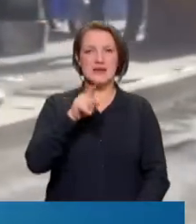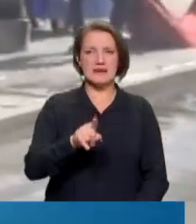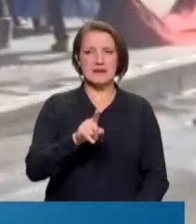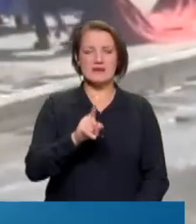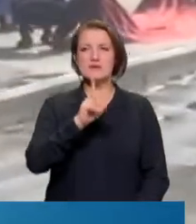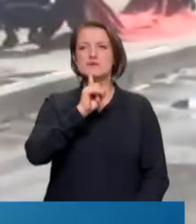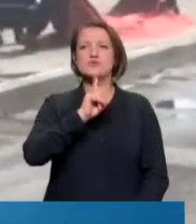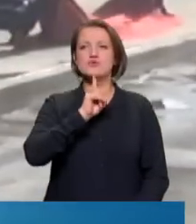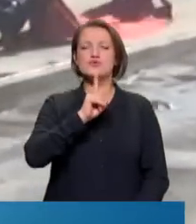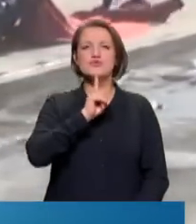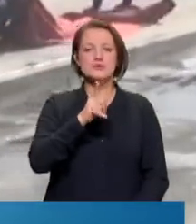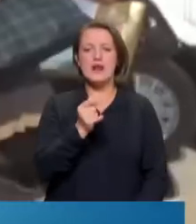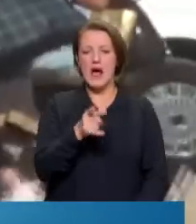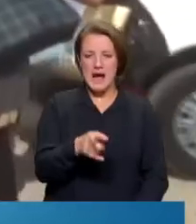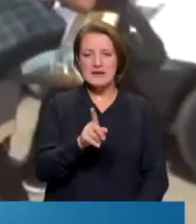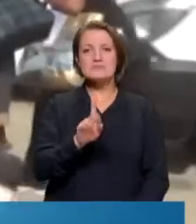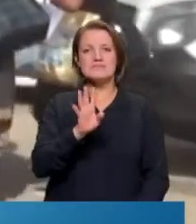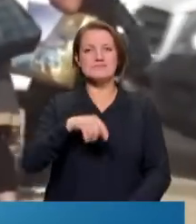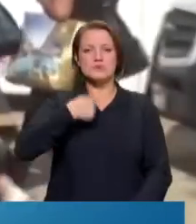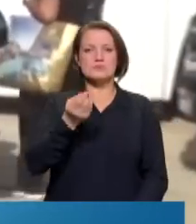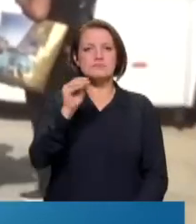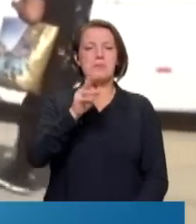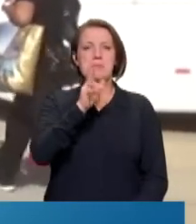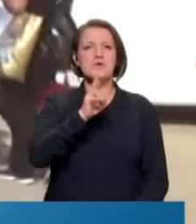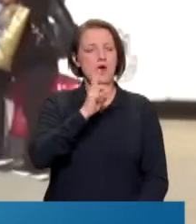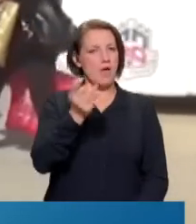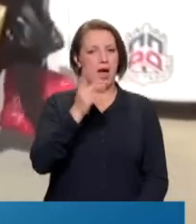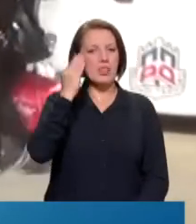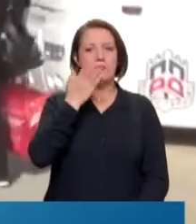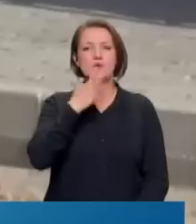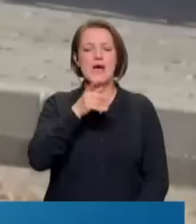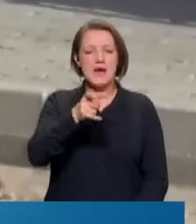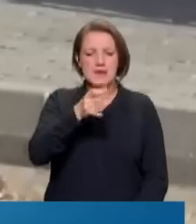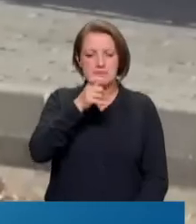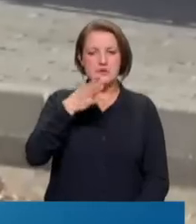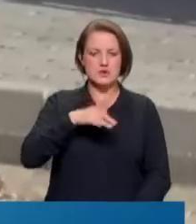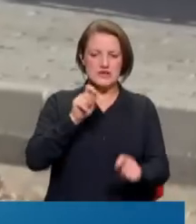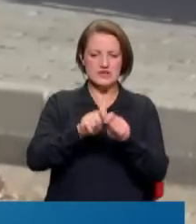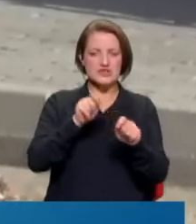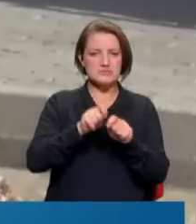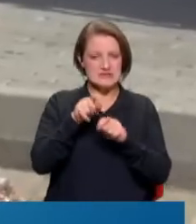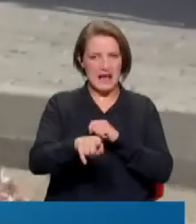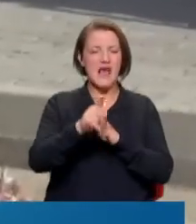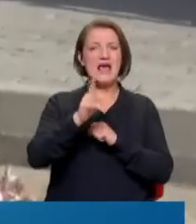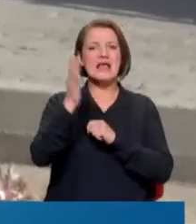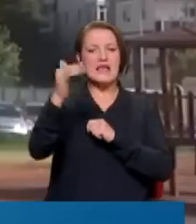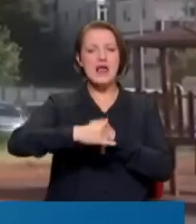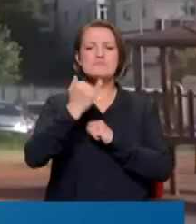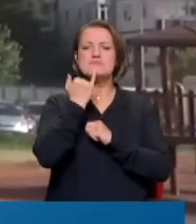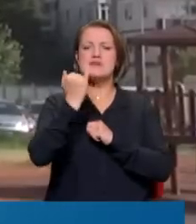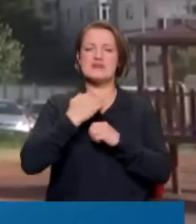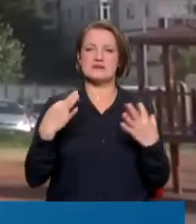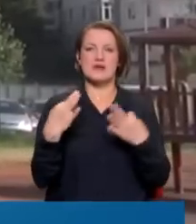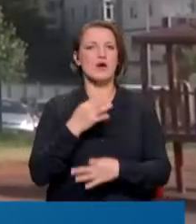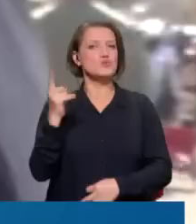kalkıp 100 liralık şeyi 200 lir 300 lira 500 lira almanın bir anlamı yok ekmek yemek istiyorsak işimize de gelen insana da misafirlere de